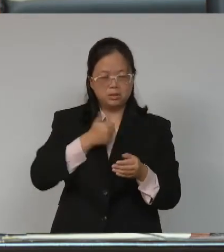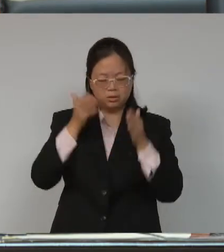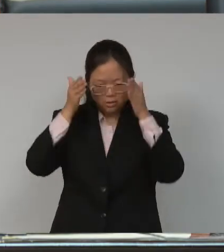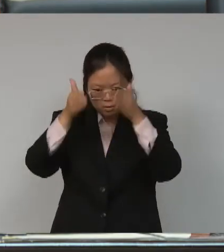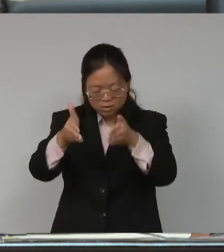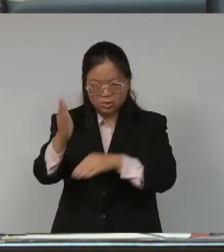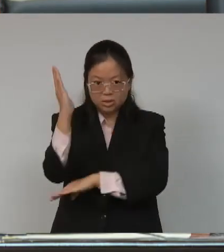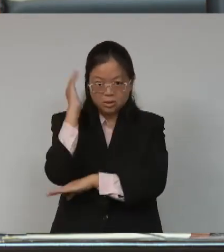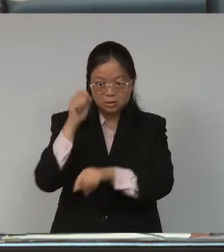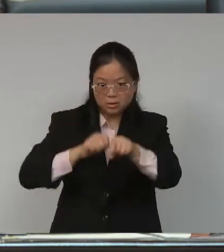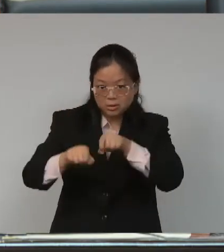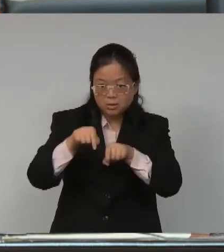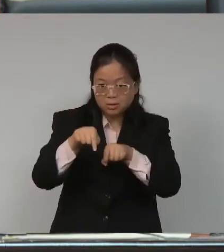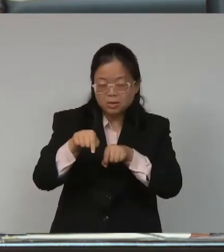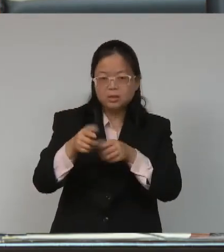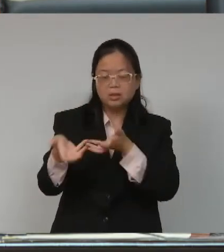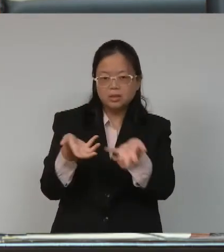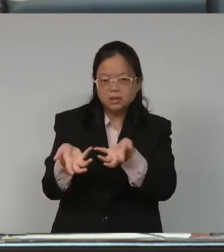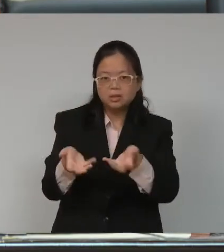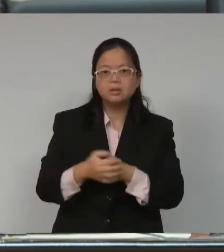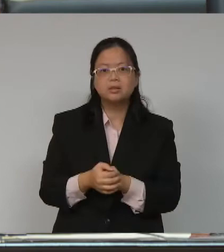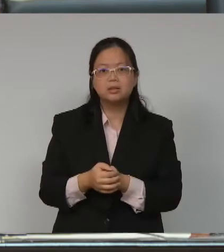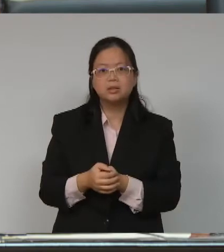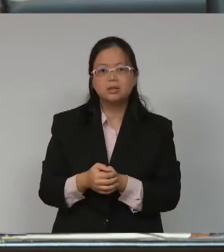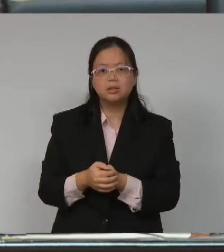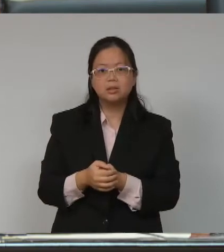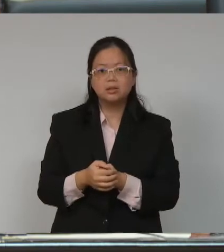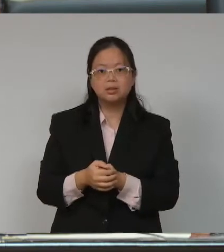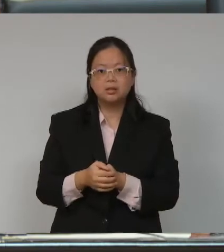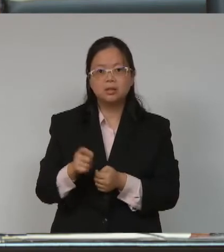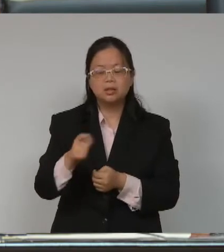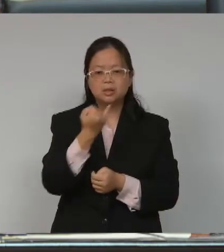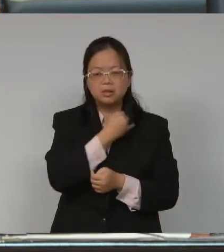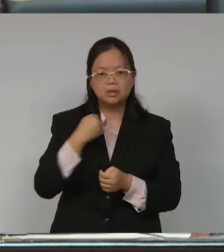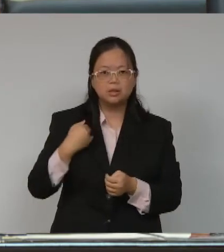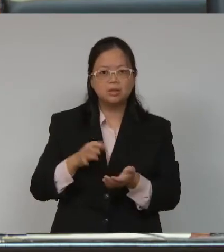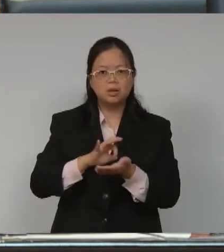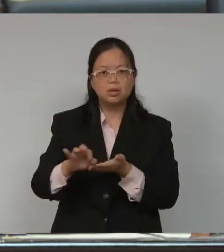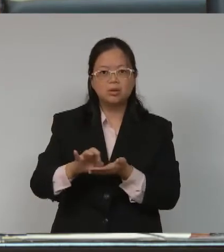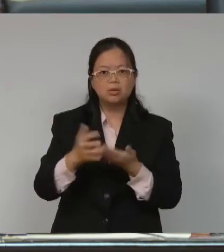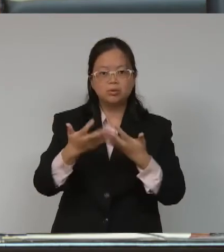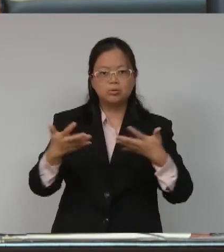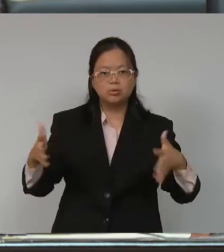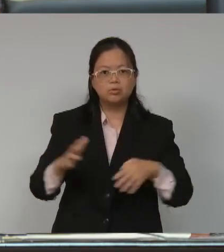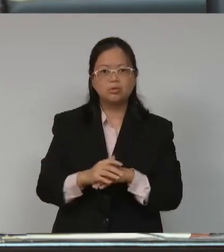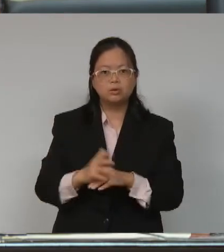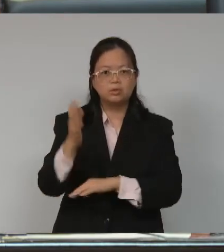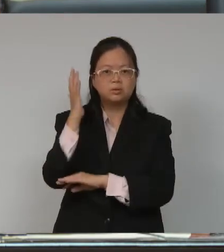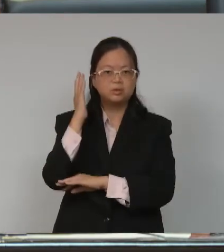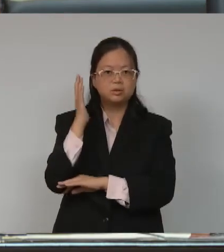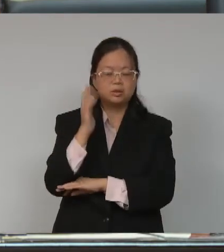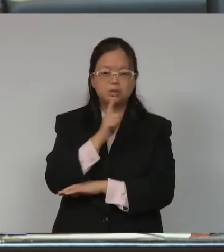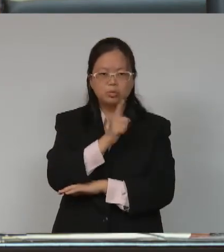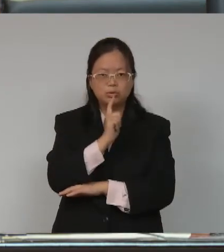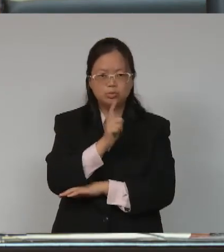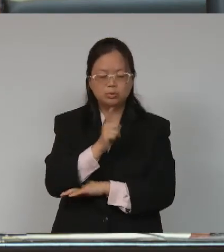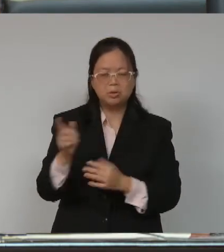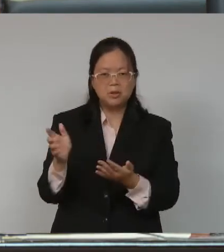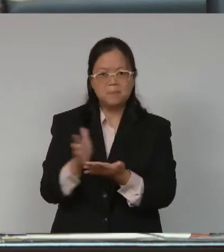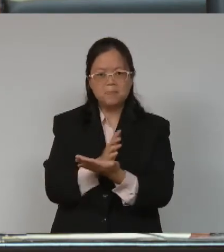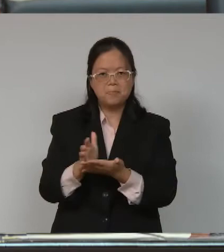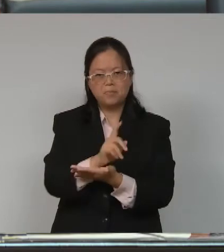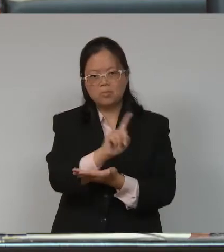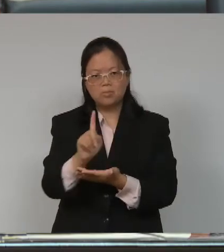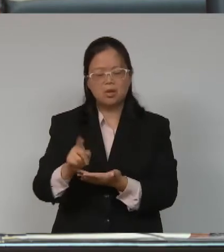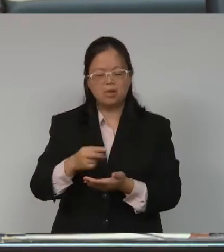的，那是不是要用这个比较多的那种政治的语言比较政党性的一种批判？那这个也许也是可以